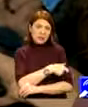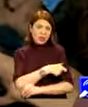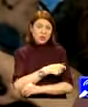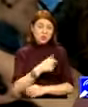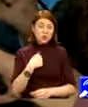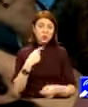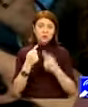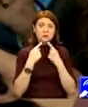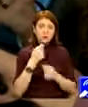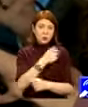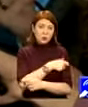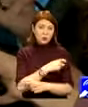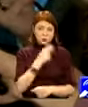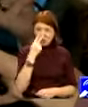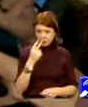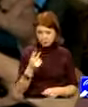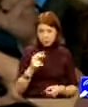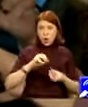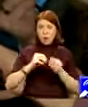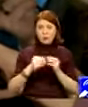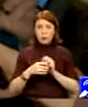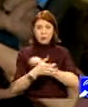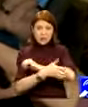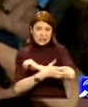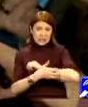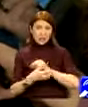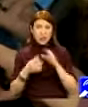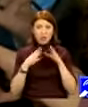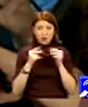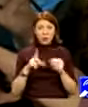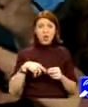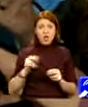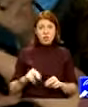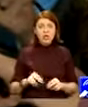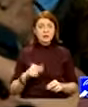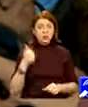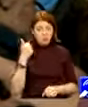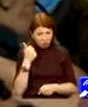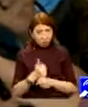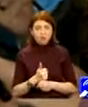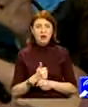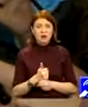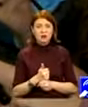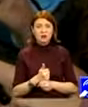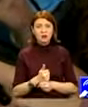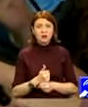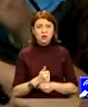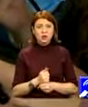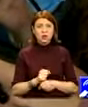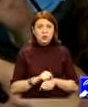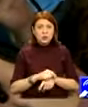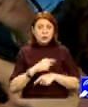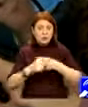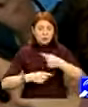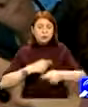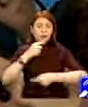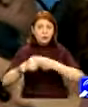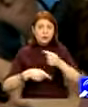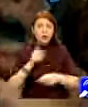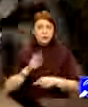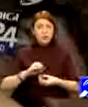conditia sa va aratam ca o prima sărăcie România devine una reala si din contagiune poate afecta întreaga